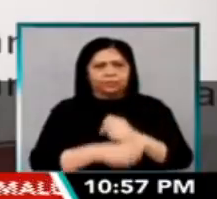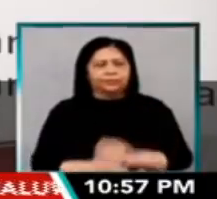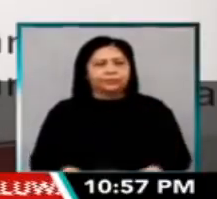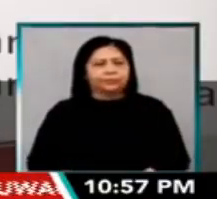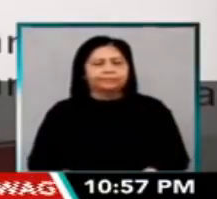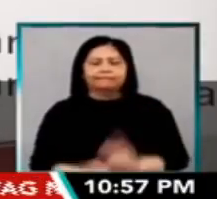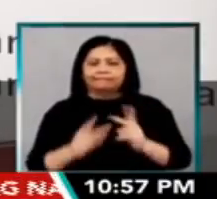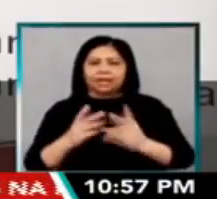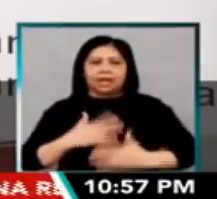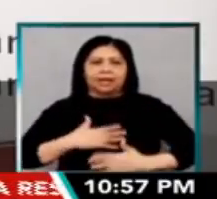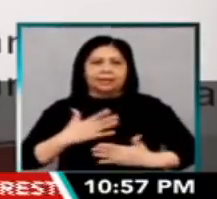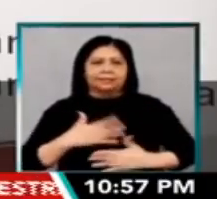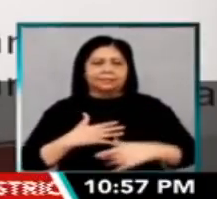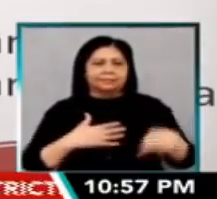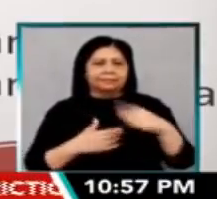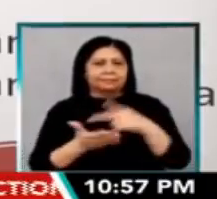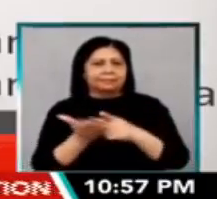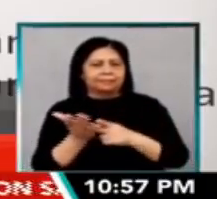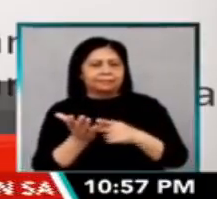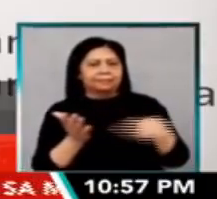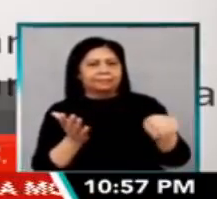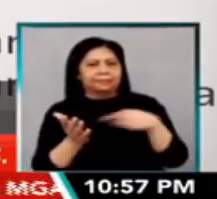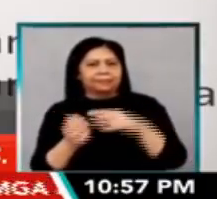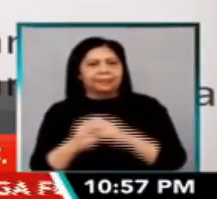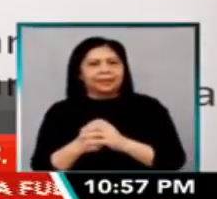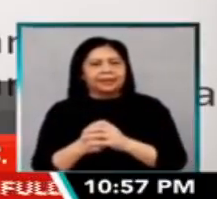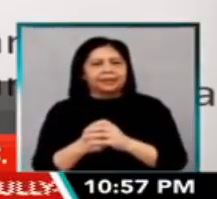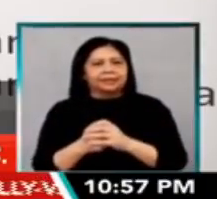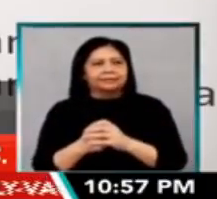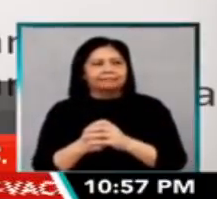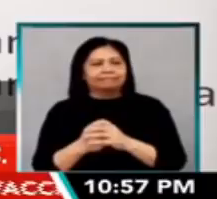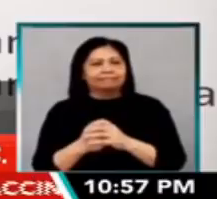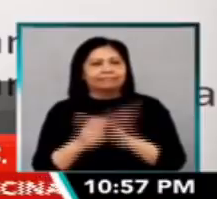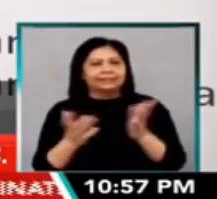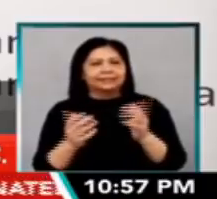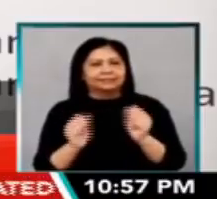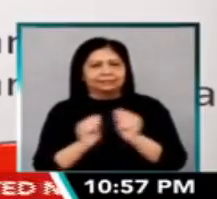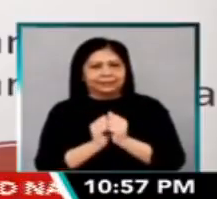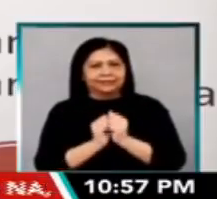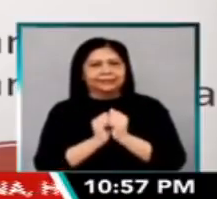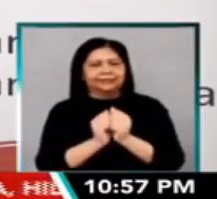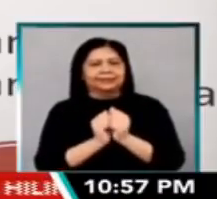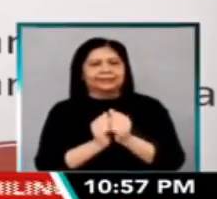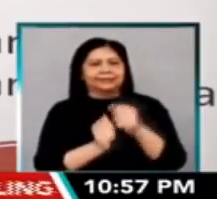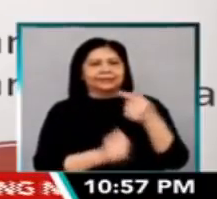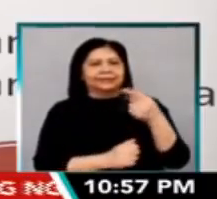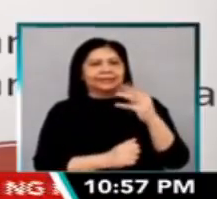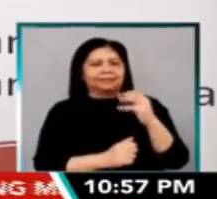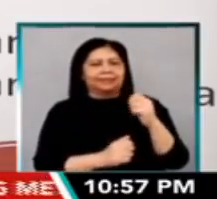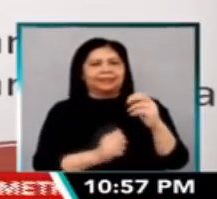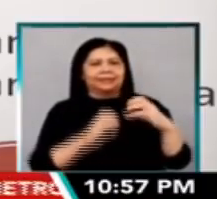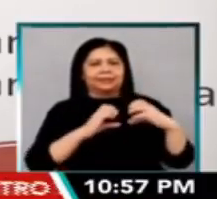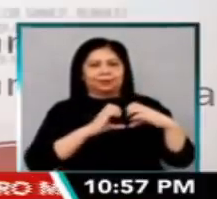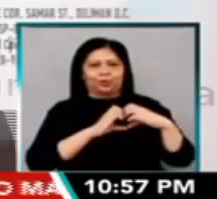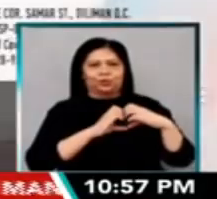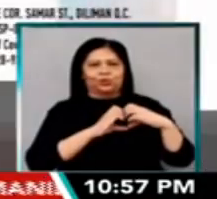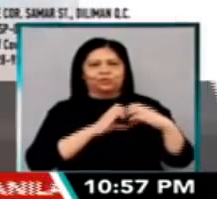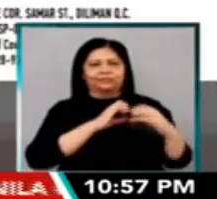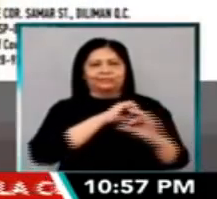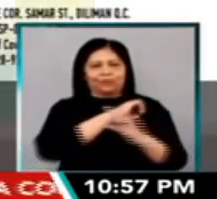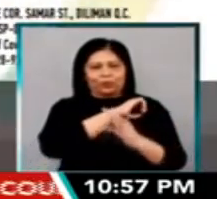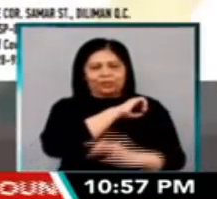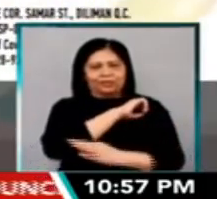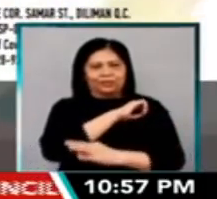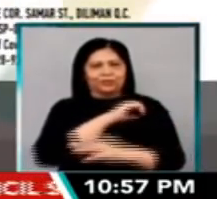naging parte kami ng naging kabahagi ng GMA Kapuso Foundation no, sa proyektong ito. Masarap